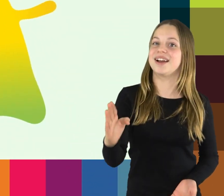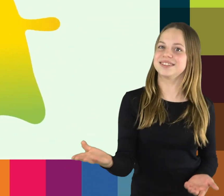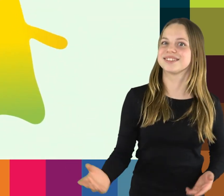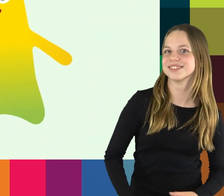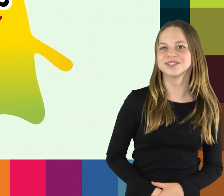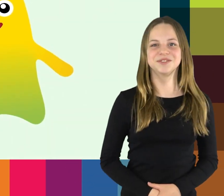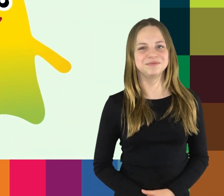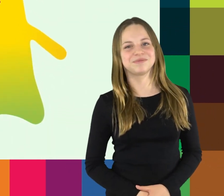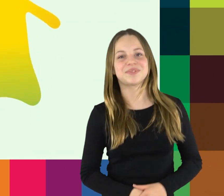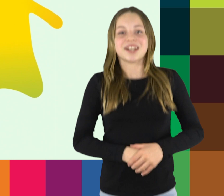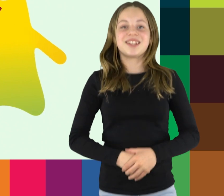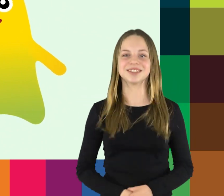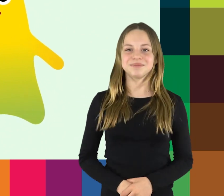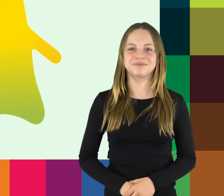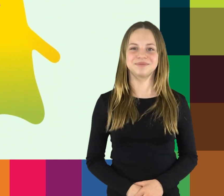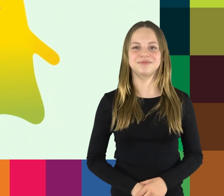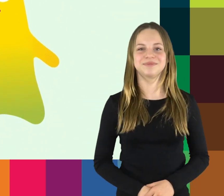des droits.